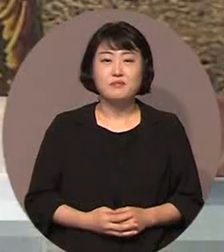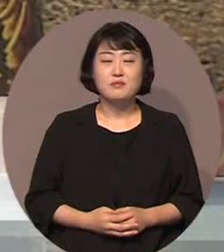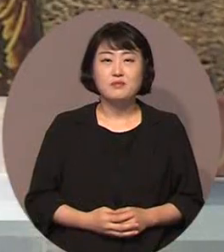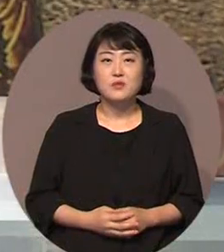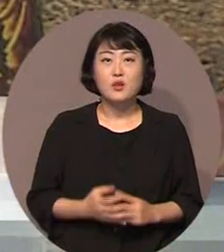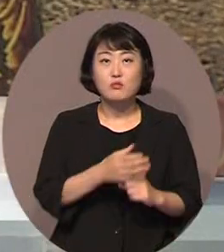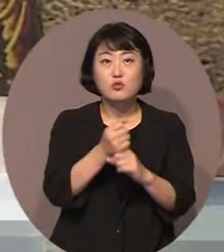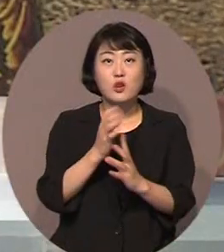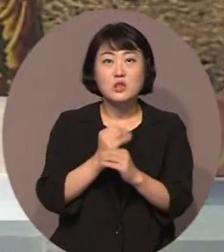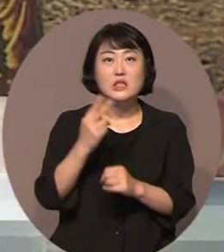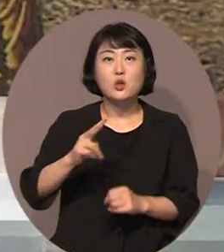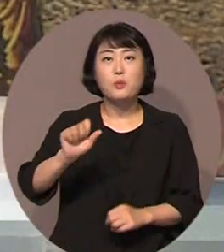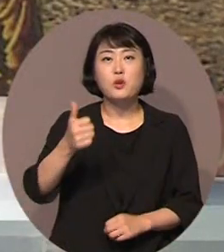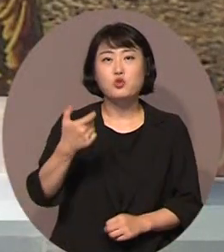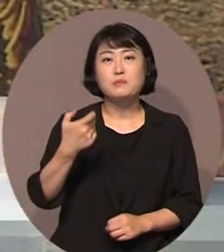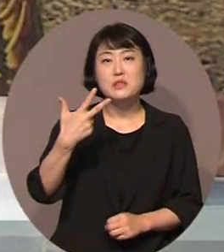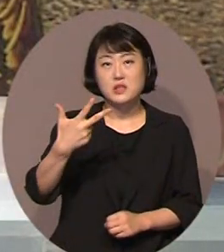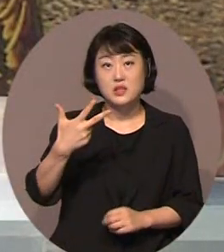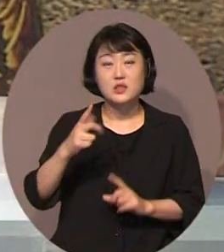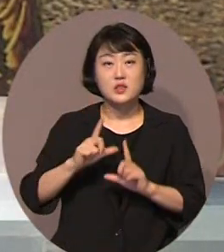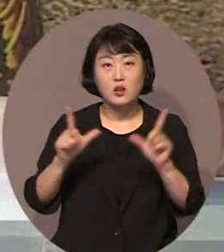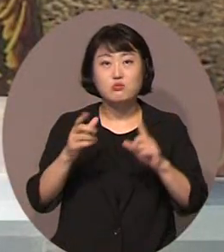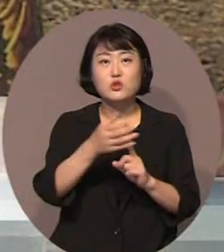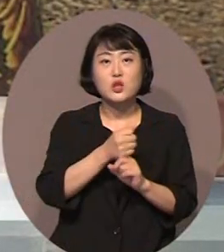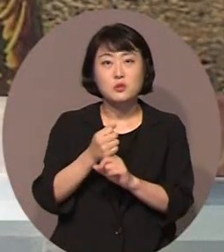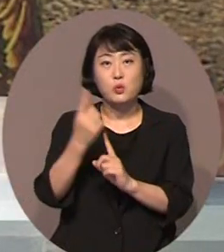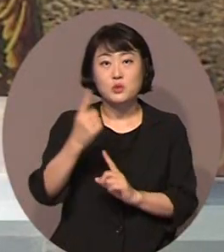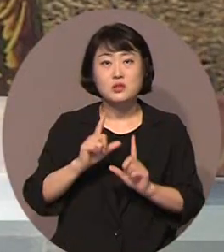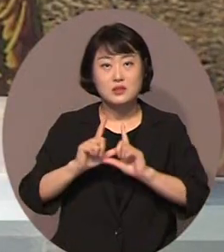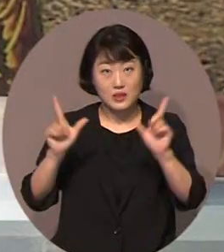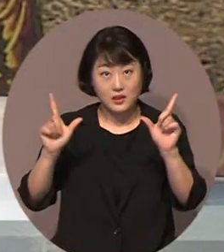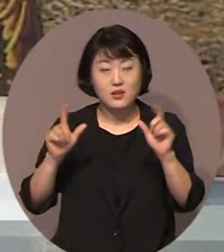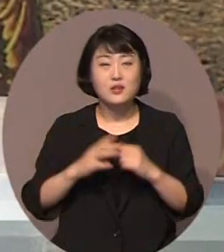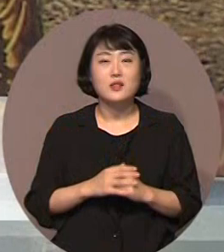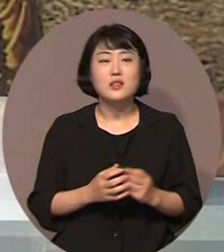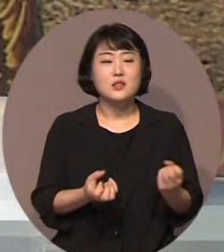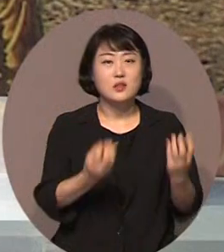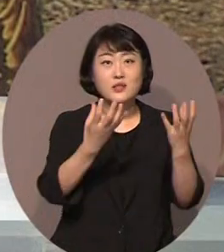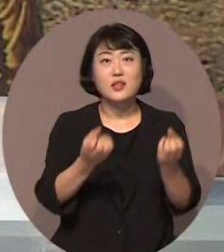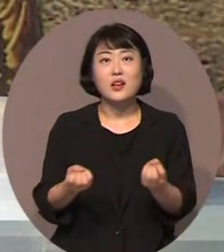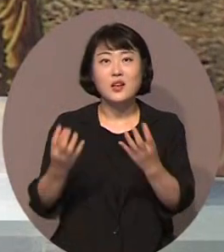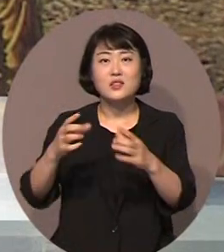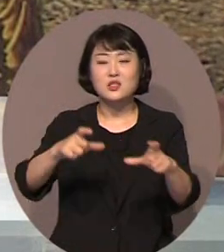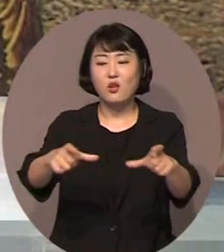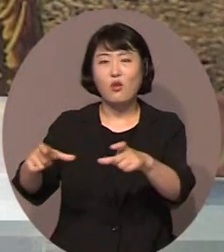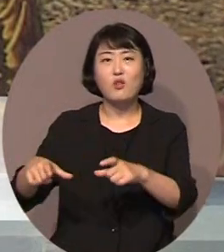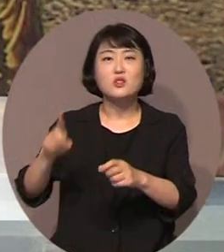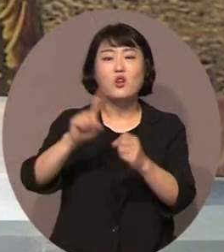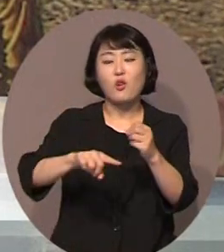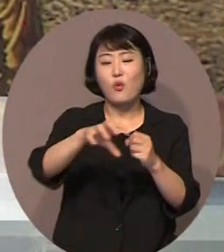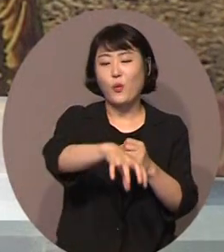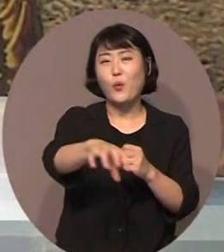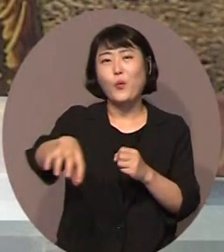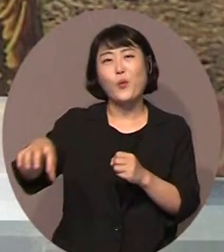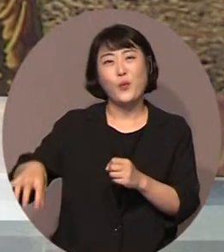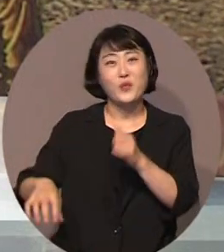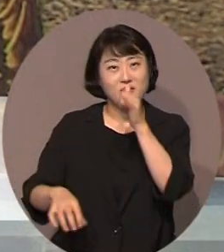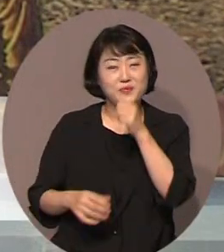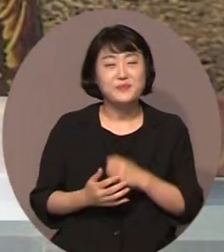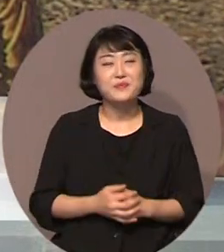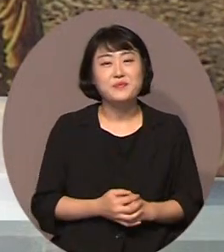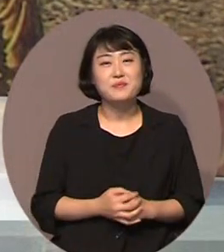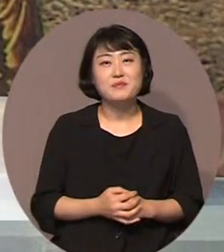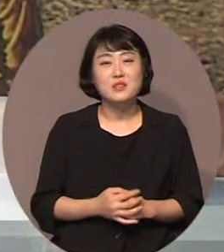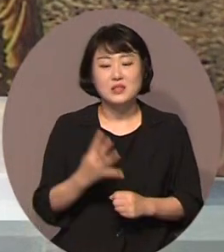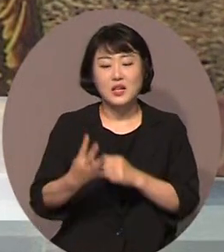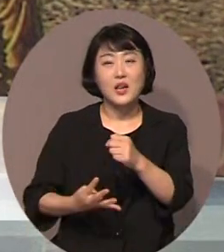불기 2567년 부처님 오신 날을 맞아 봉죽 법요식이 지역 사찰 곳곳에서 열렸습니다. 4년 만에